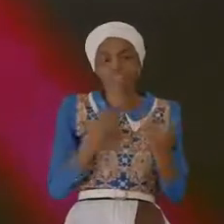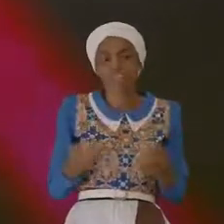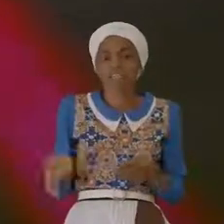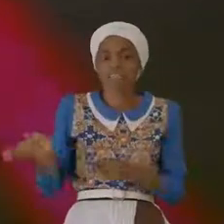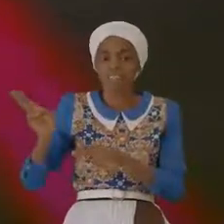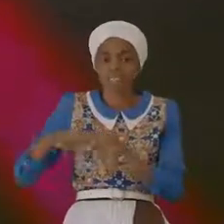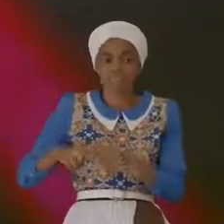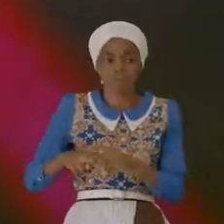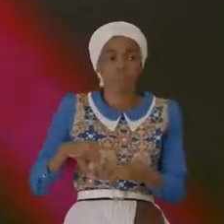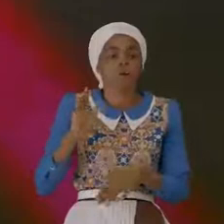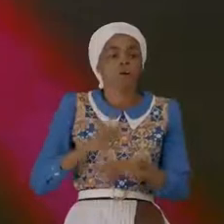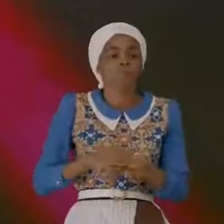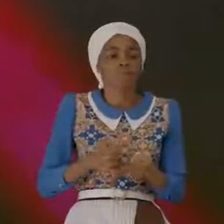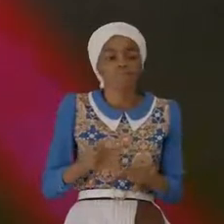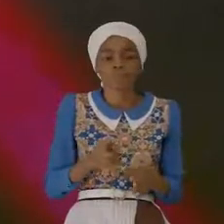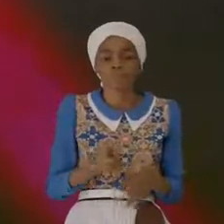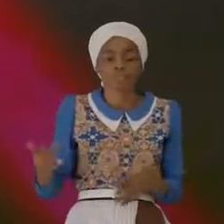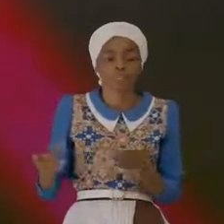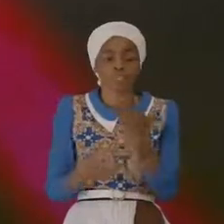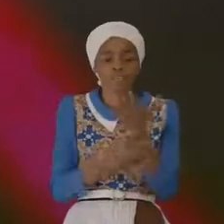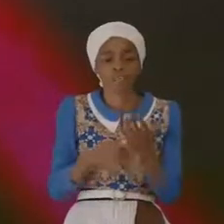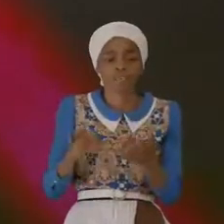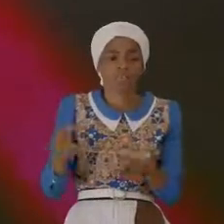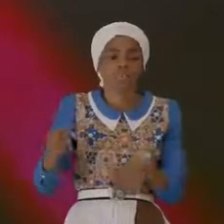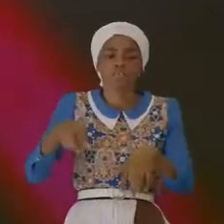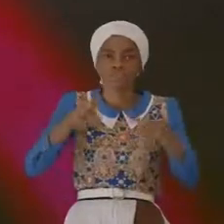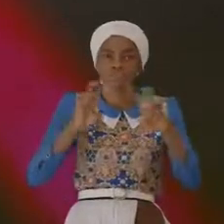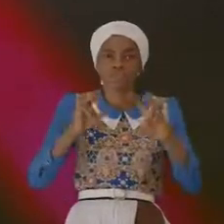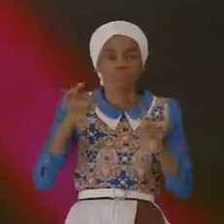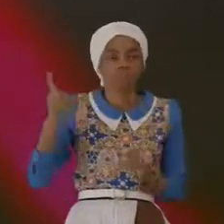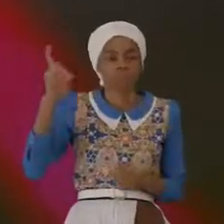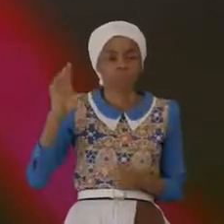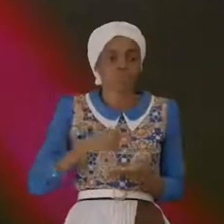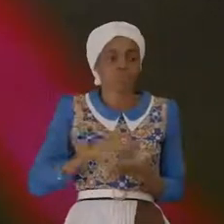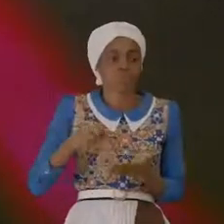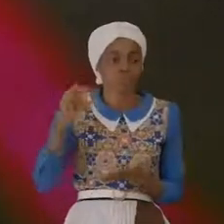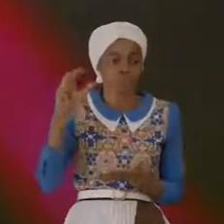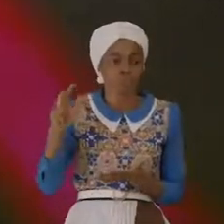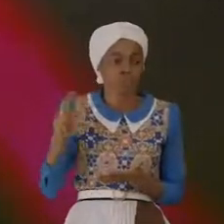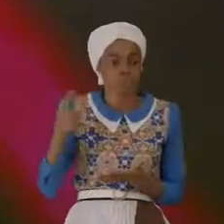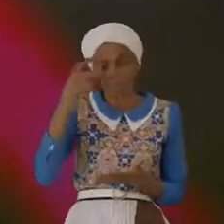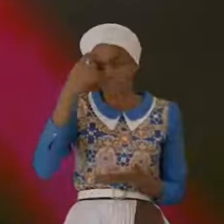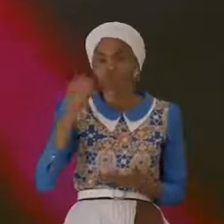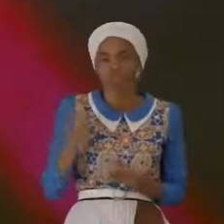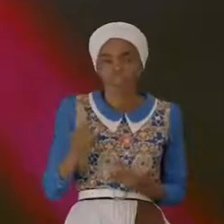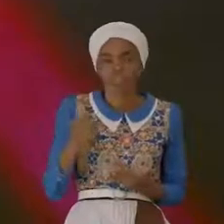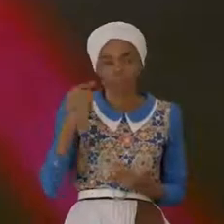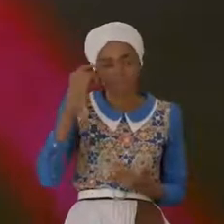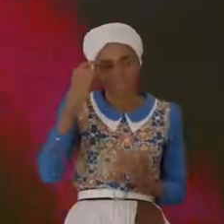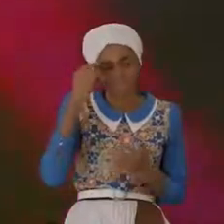méprisé l'ignominie et s'est assis à la droite du trône de Dieu. Verset 3.